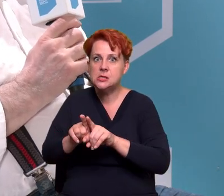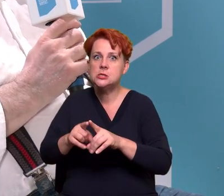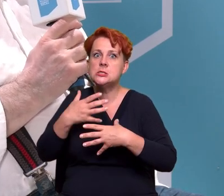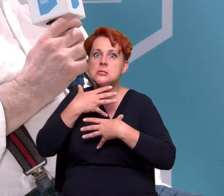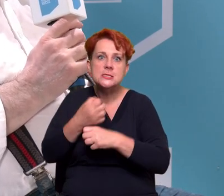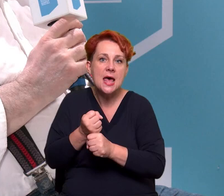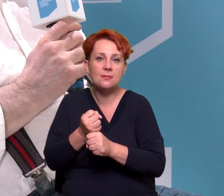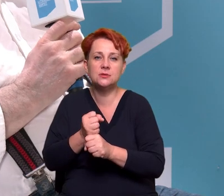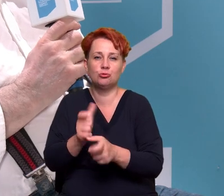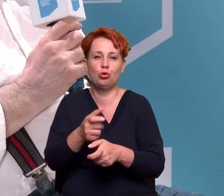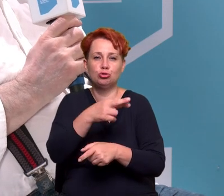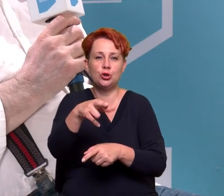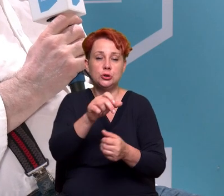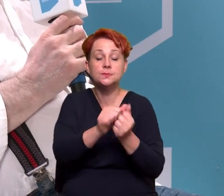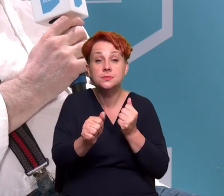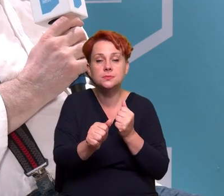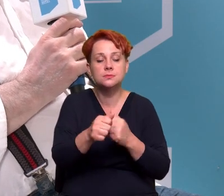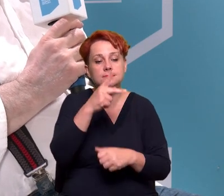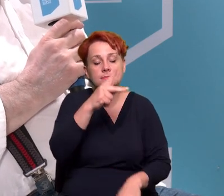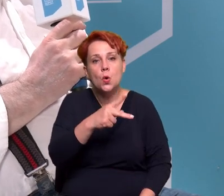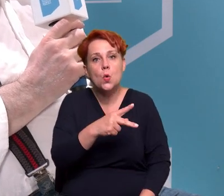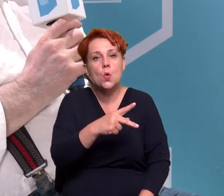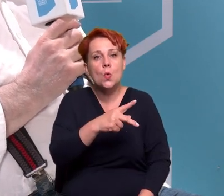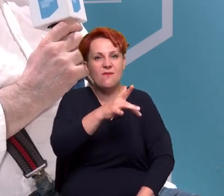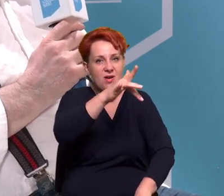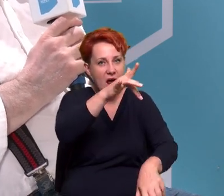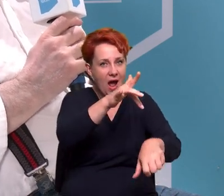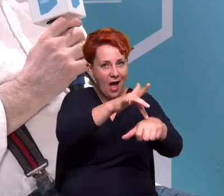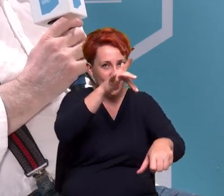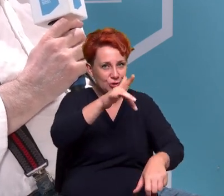najbardziej wrażliwymi obiektami, w której się odbija